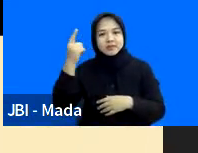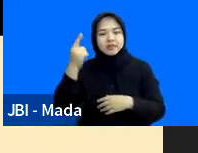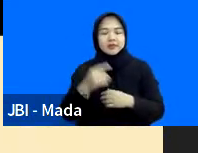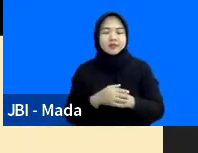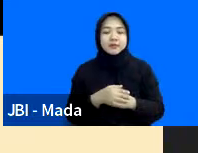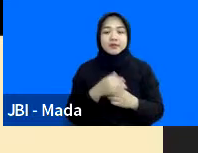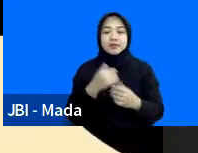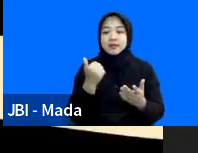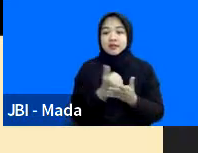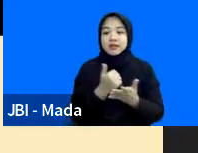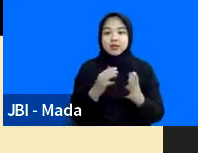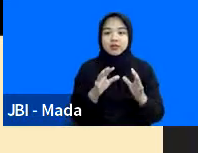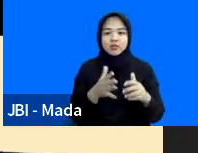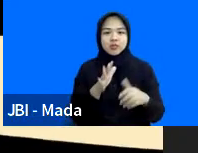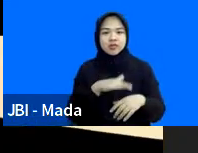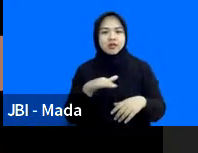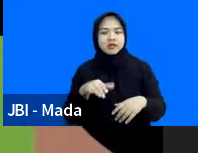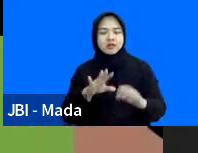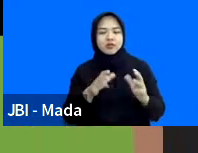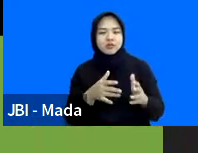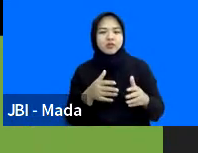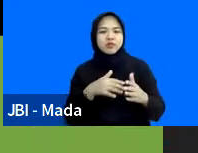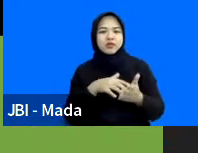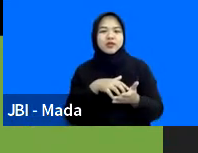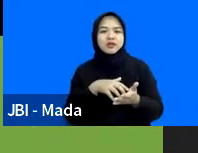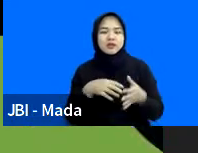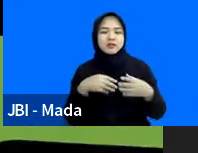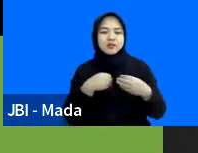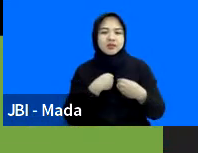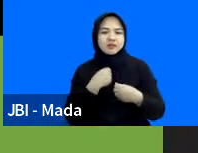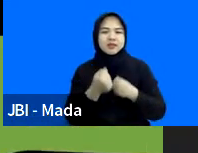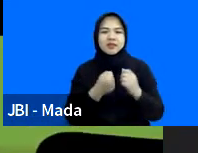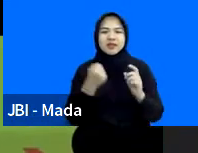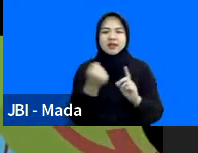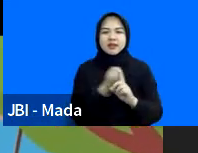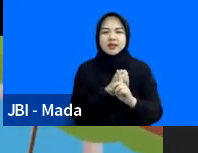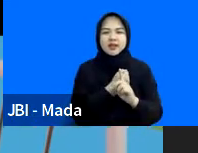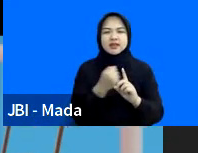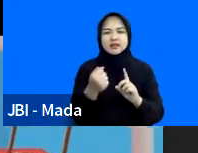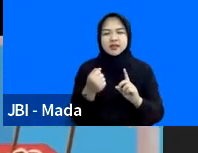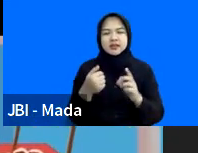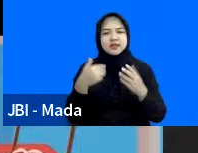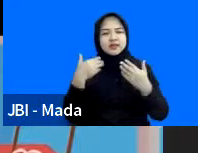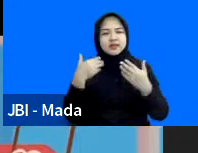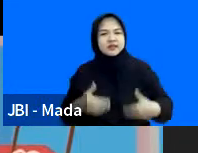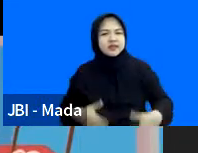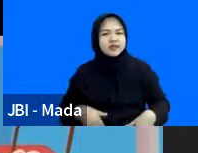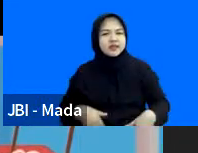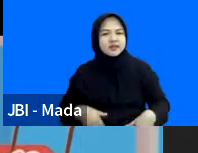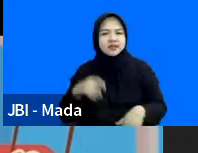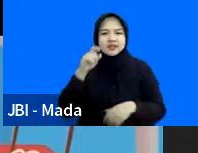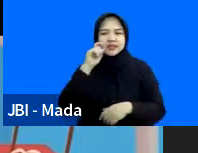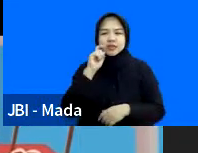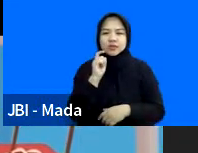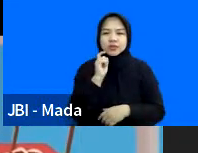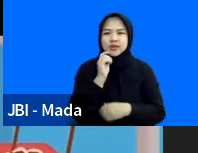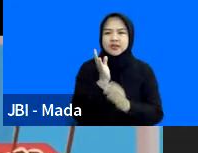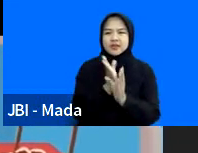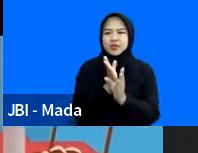kenyataannya, kelompok anak adalah kelompok yang paling rentan menerima tindakan kekerasan berupa fisik, seksual,